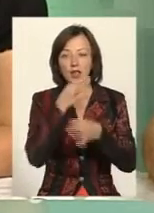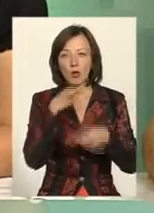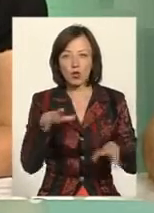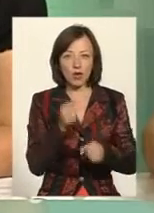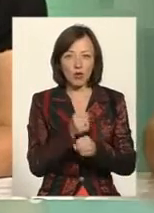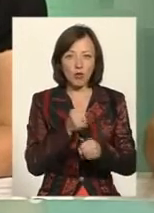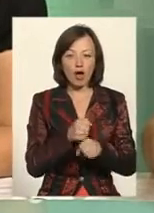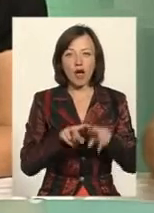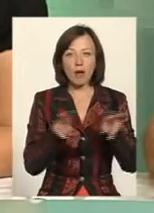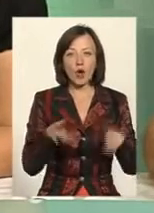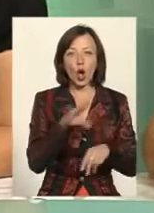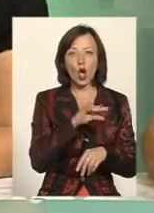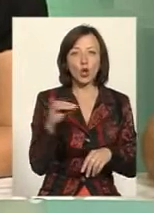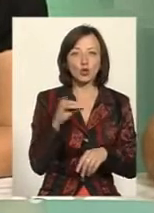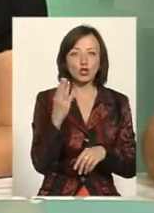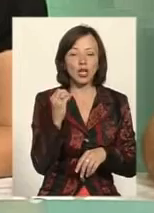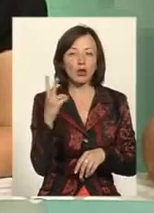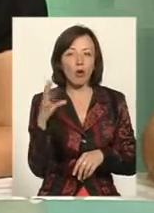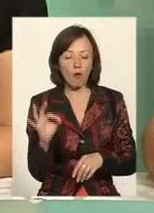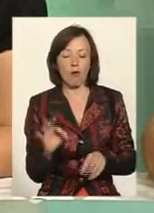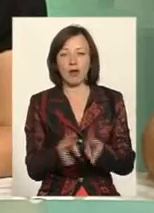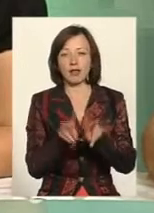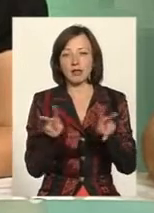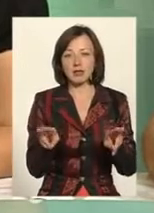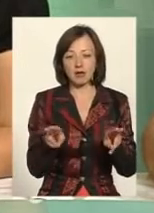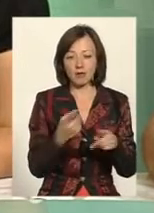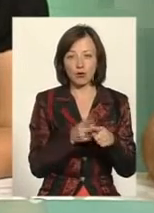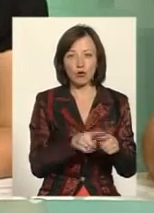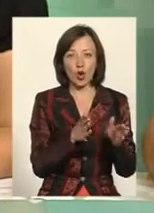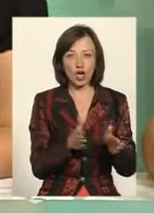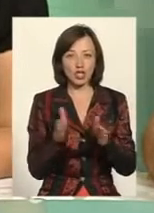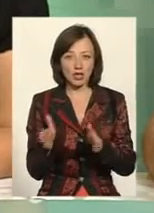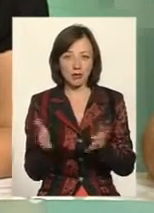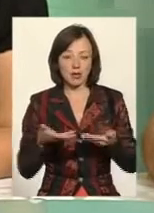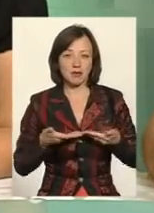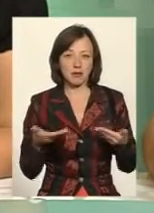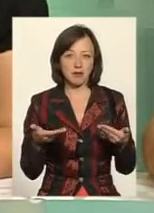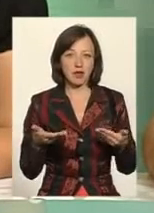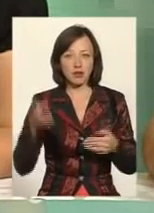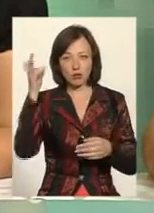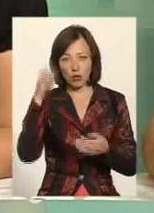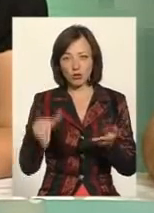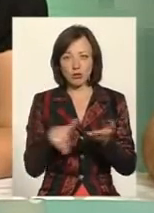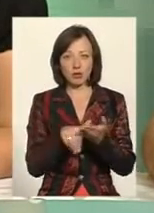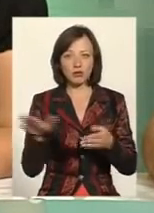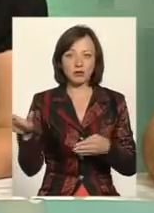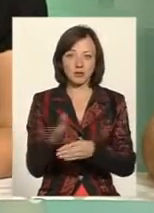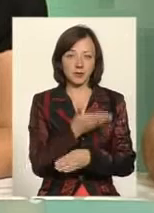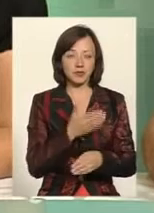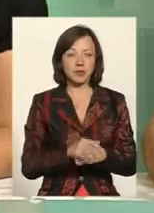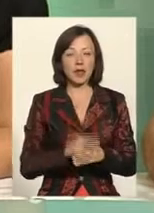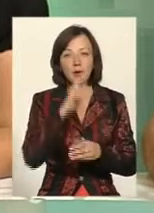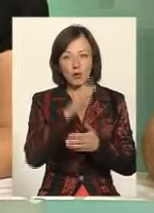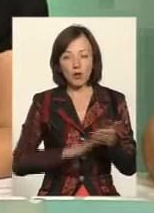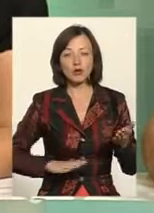було, так само, як при цьому режимі, якого ми, Божі помощі, пане Василь, я